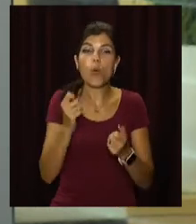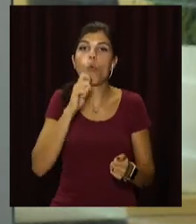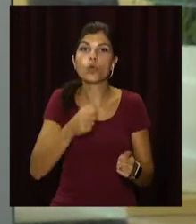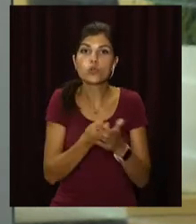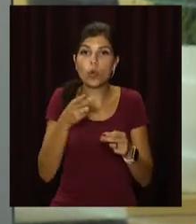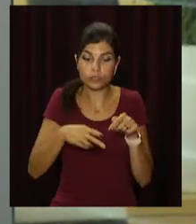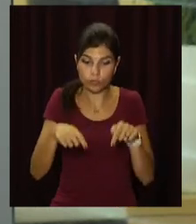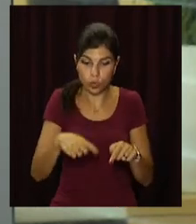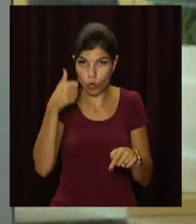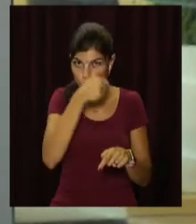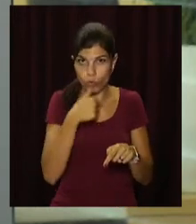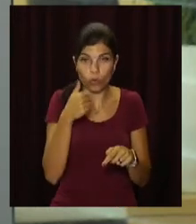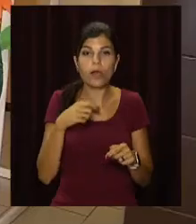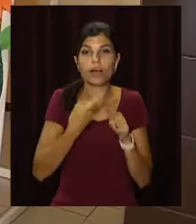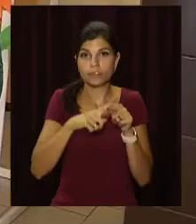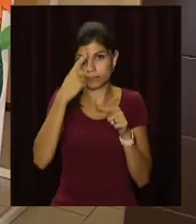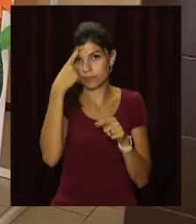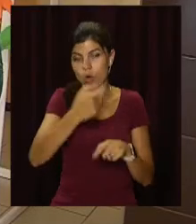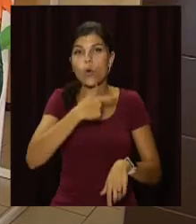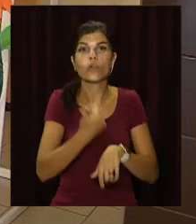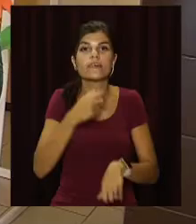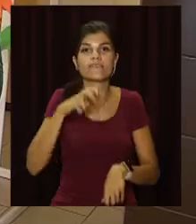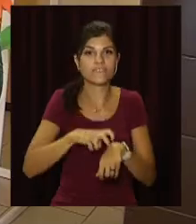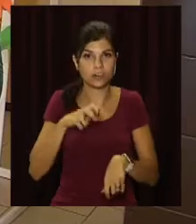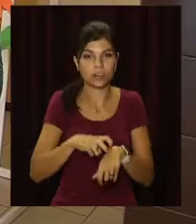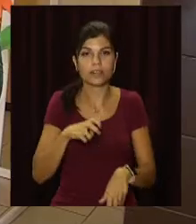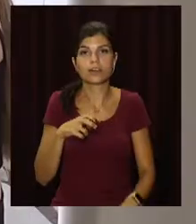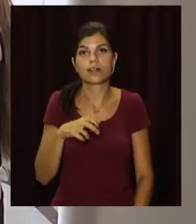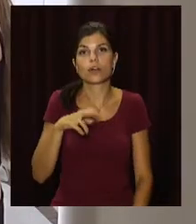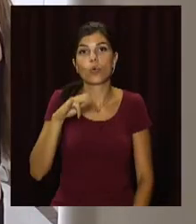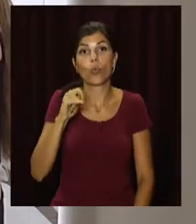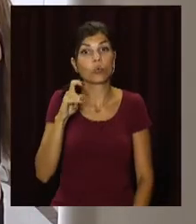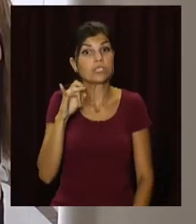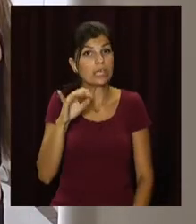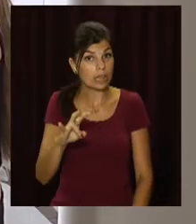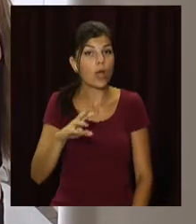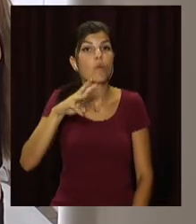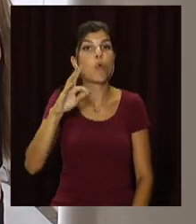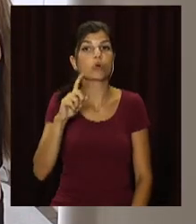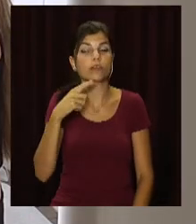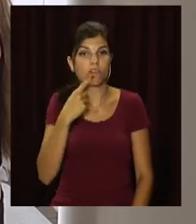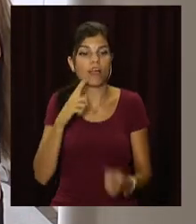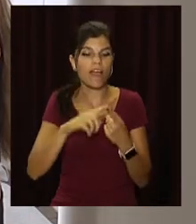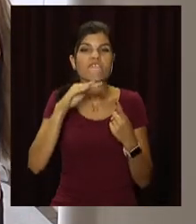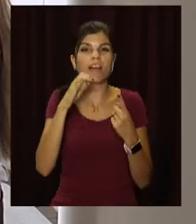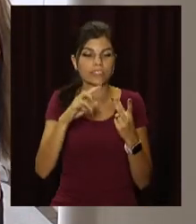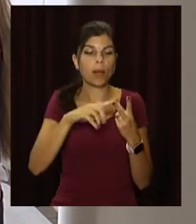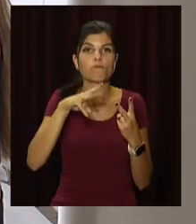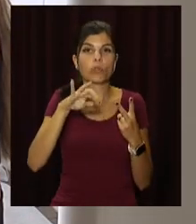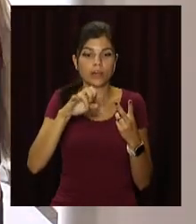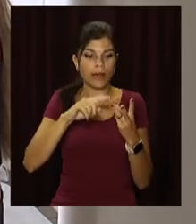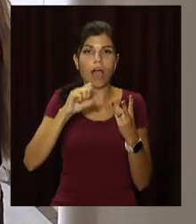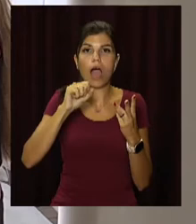Україна до кінця року. Про це повідомив головний санітарний лікар Ігор Кузін. У МОЗ зазначають, Pfizer, Moderna